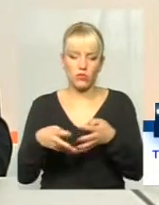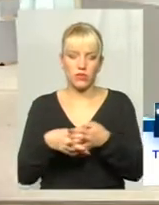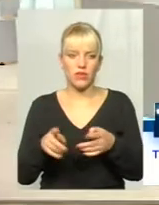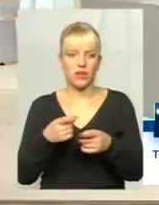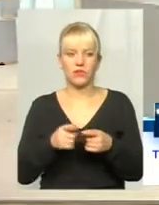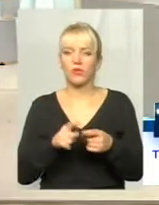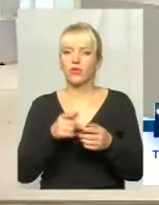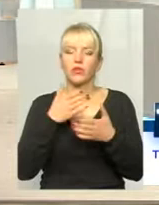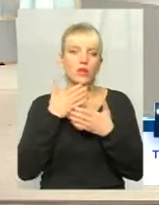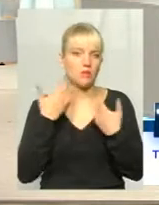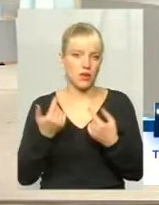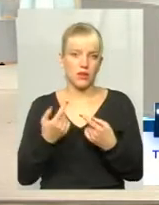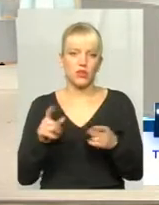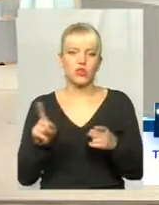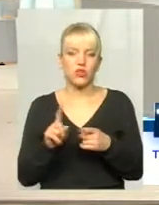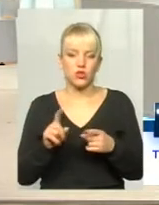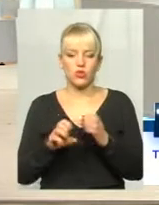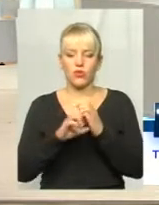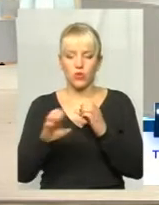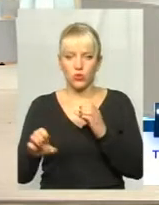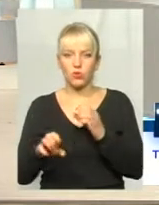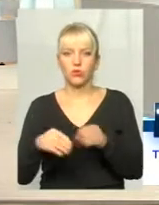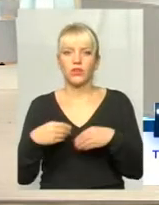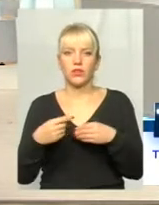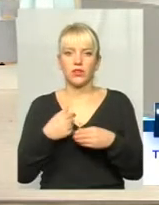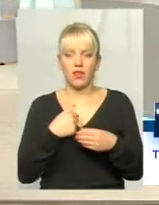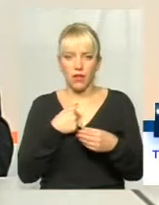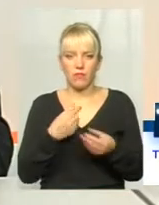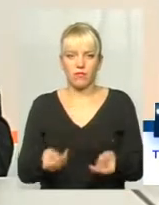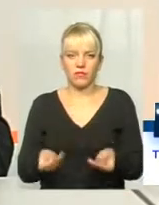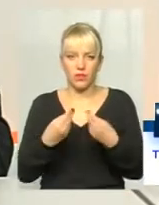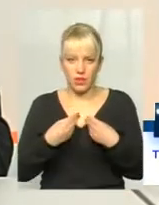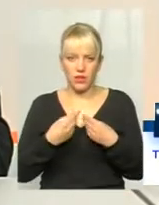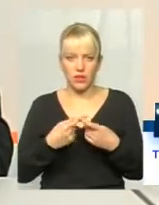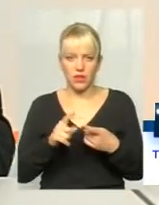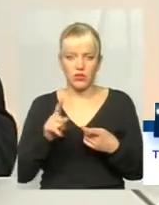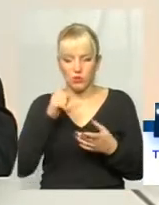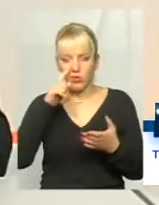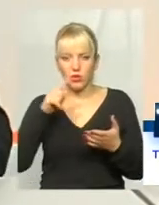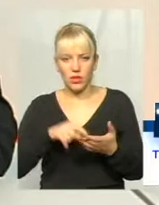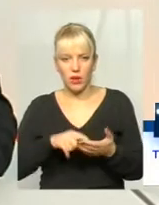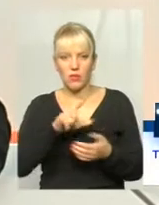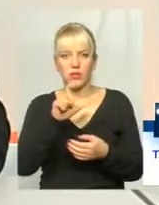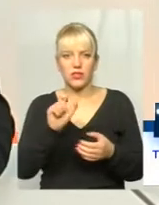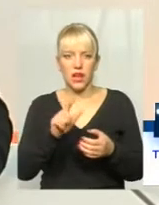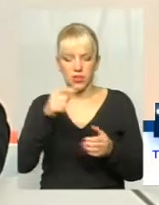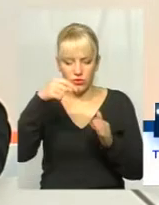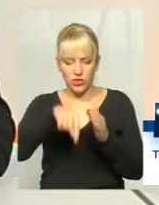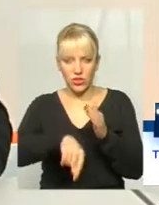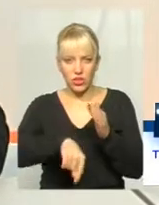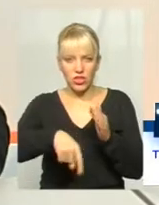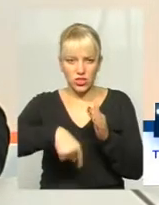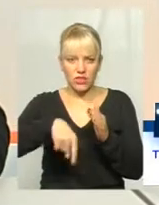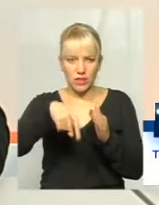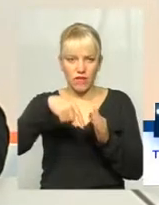Нема цього. Що в труби потрапило з газових джерел, з